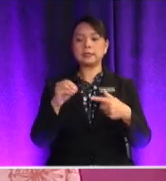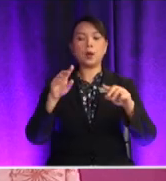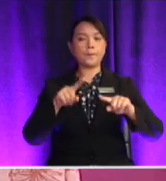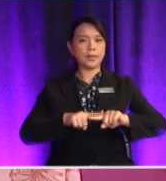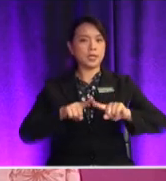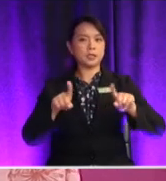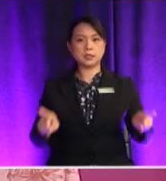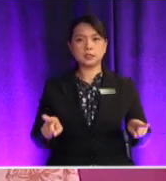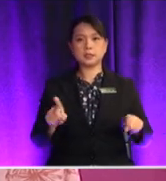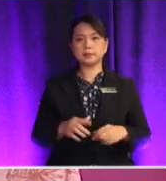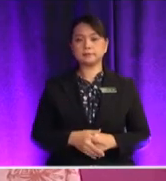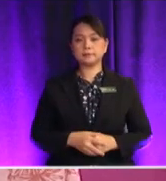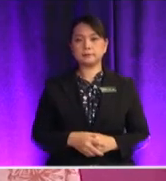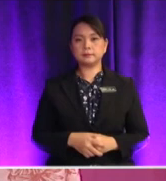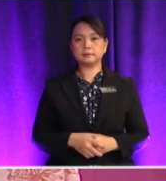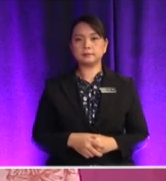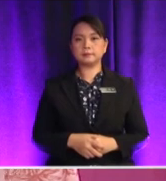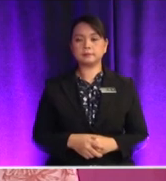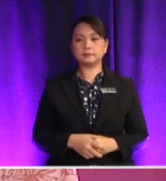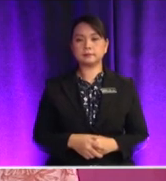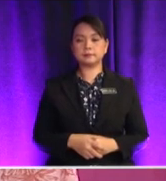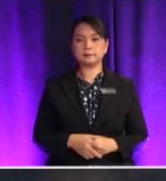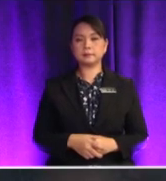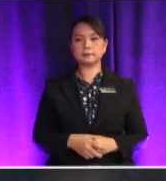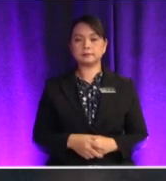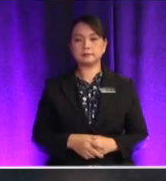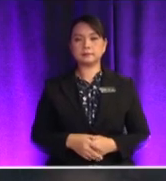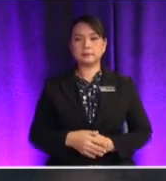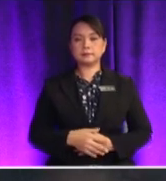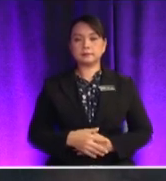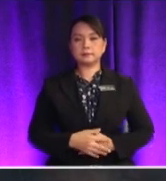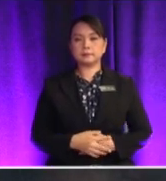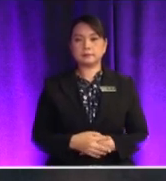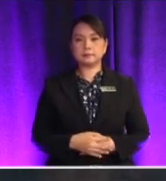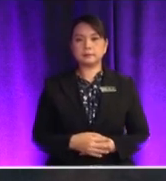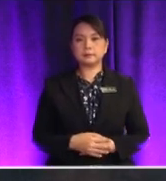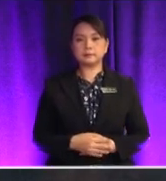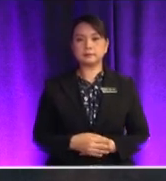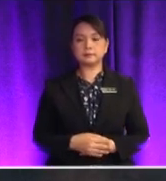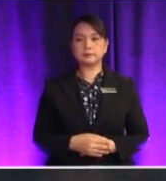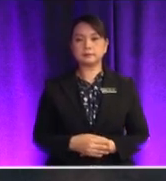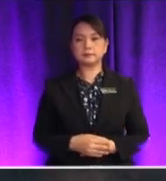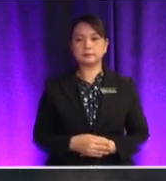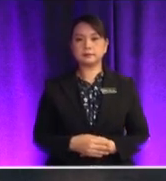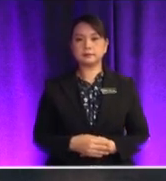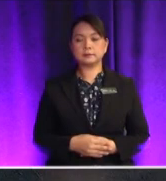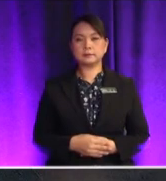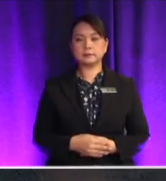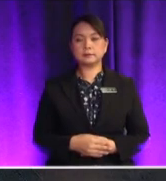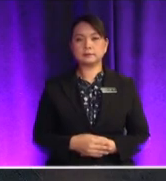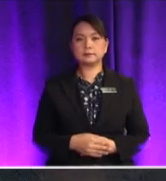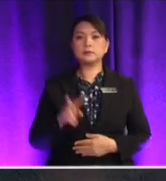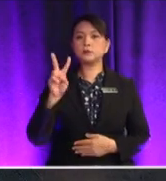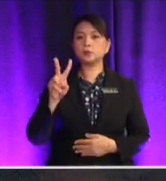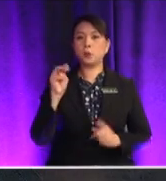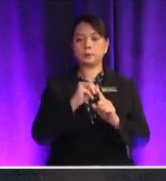Betul. Malah persamaan juga kita perlu terima. Iya. Sebab jadi itu saya menyokong kahwin campur ini. Ya. Yeah. Okey, jadi dua markah untuk